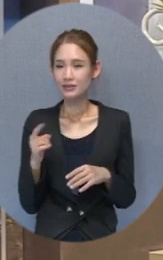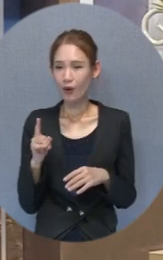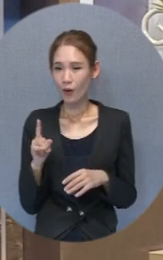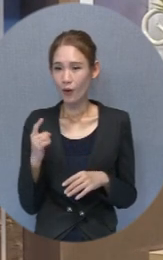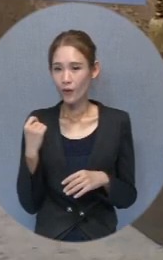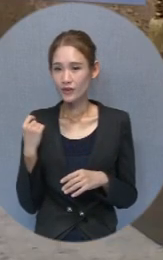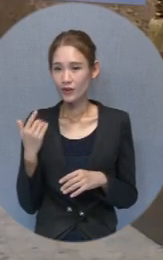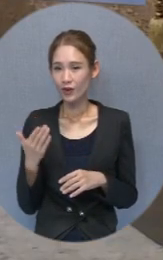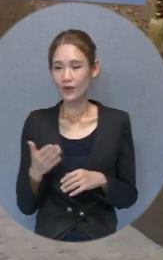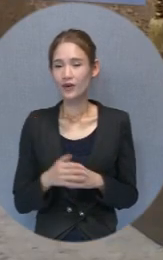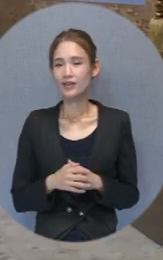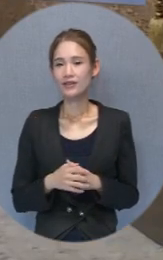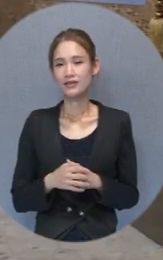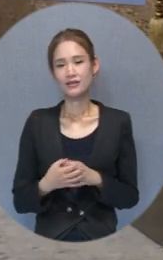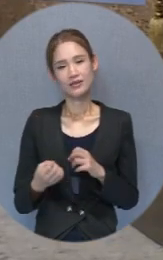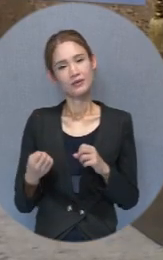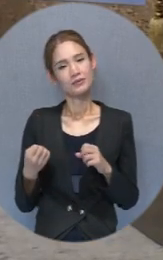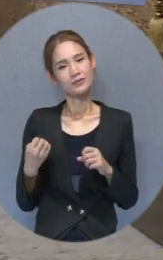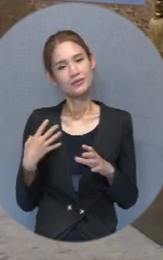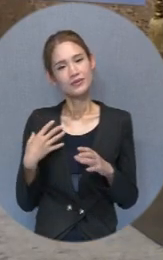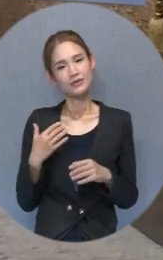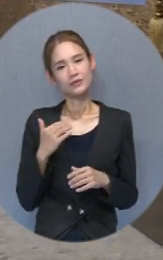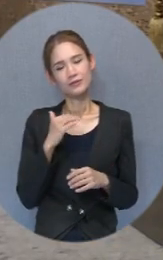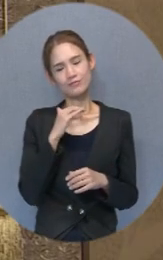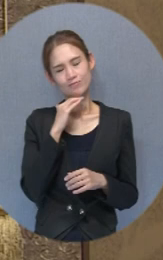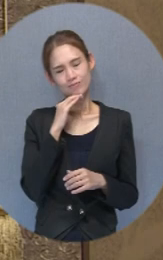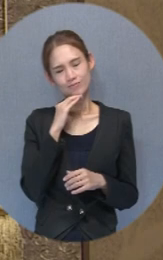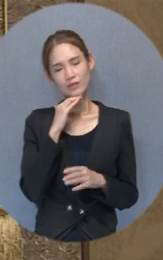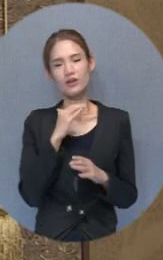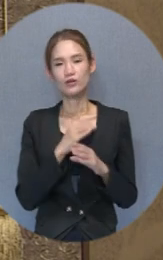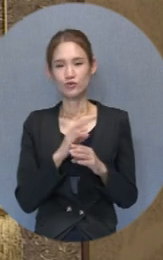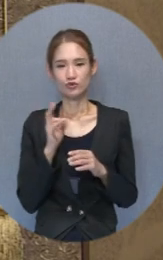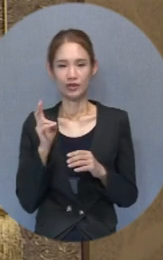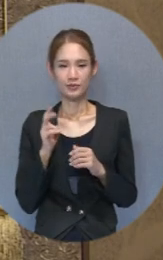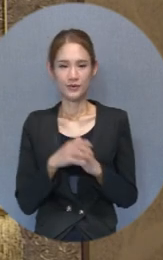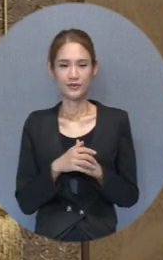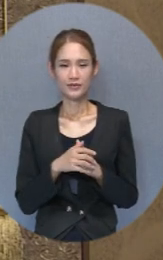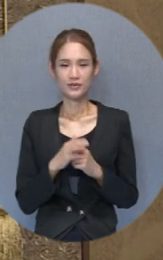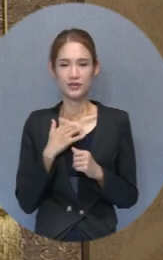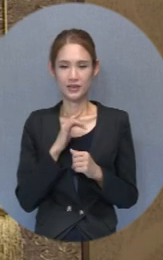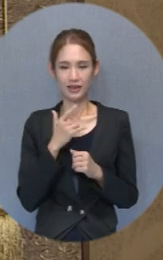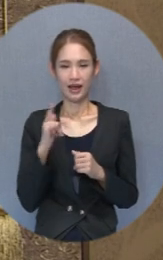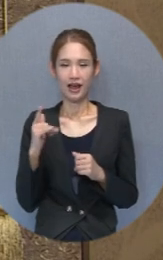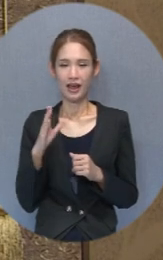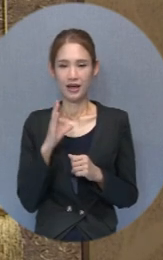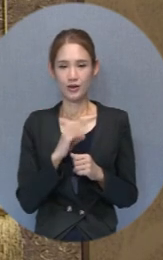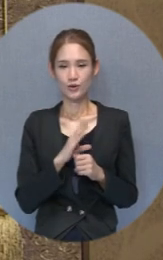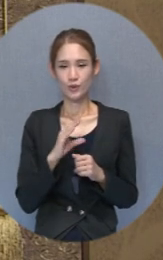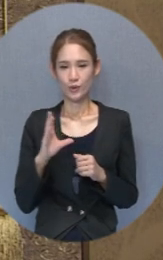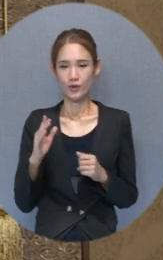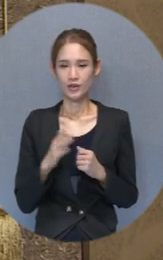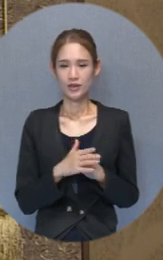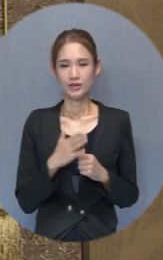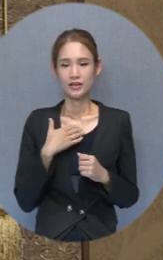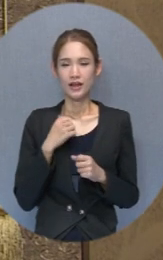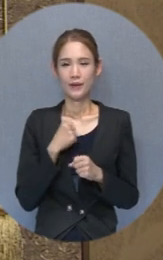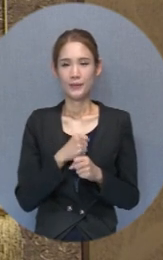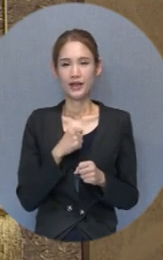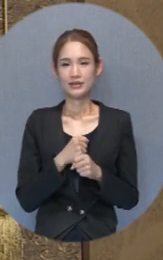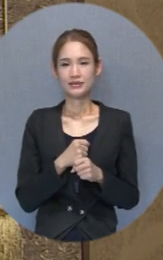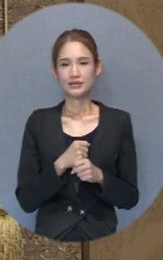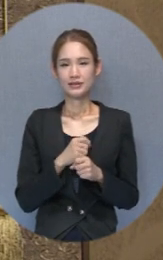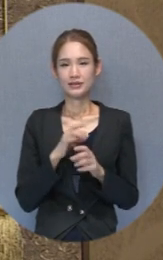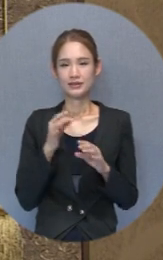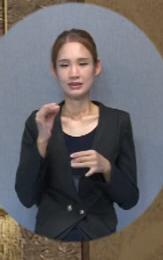어땠나요? 반응은 이제 기다리고 있어요. 저희가 다양한 촉각이라든지 제가 만든 뭐 인형이라든지